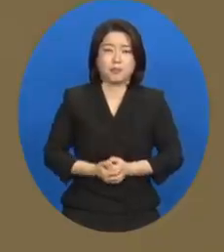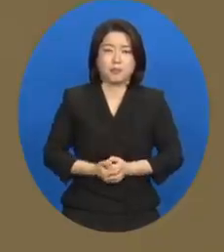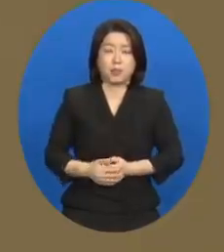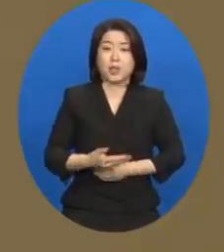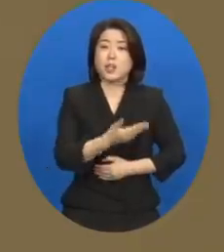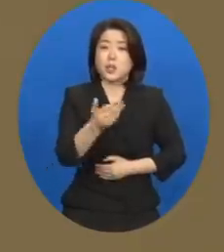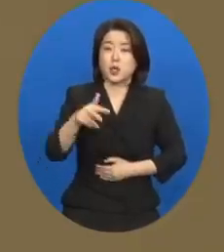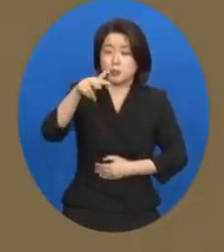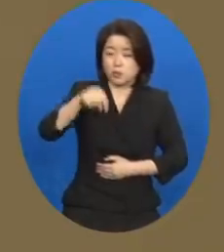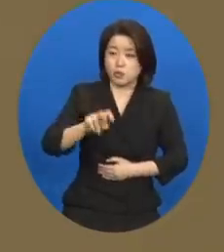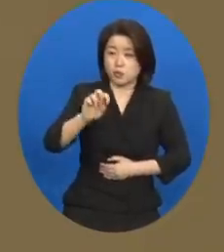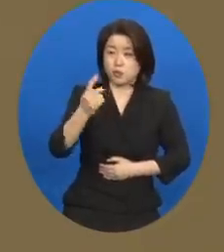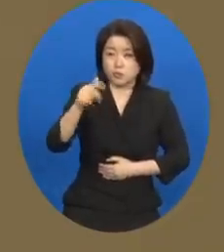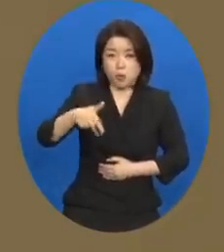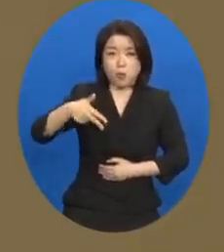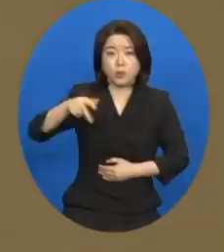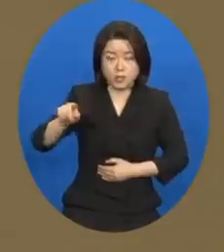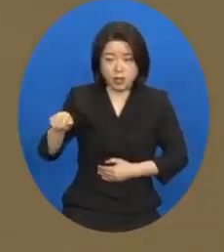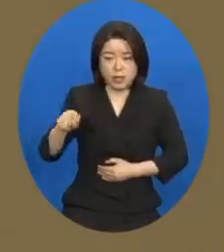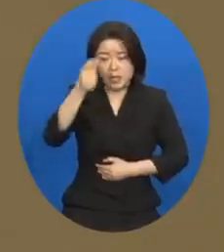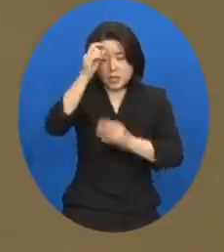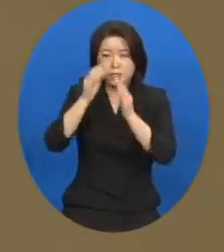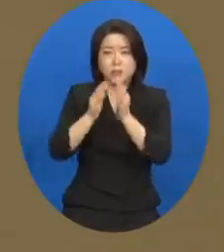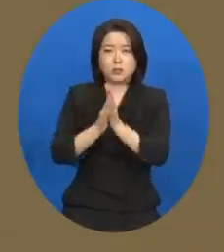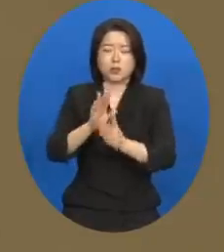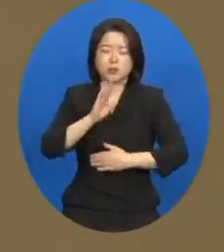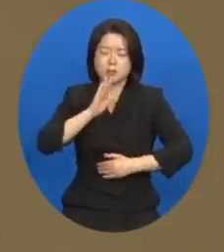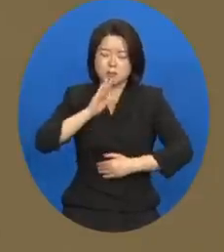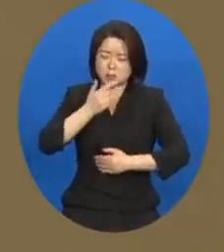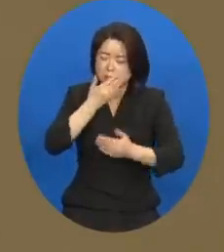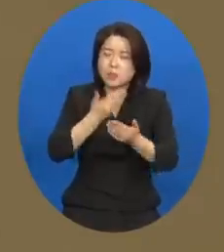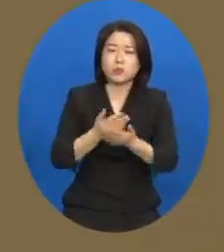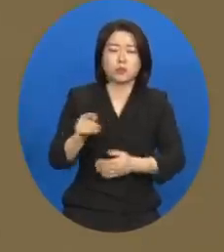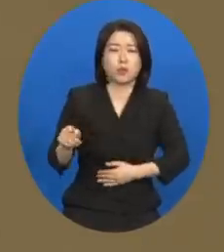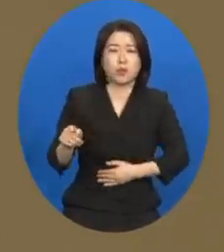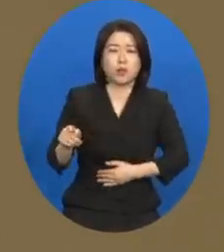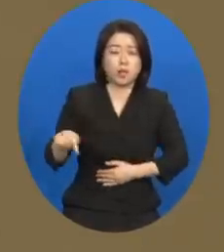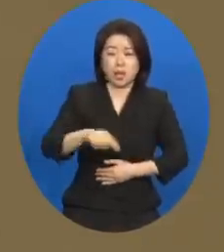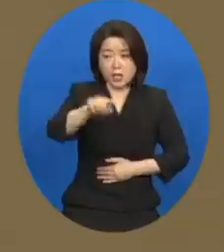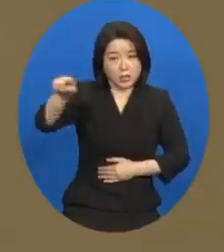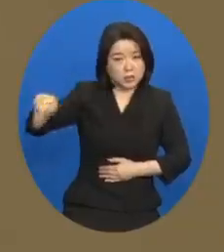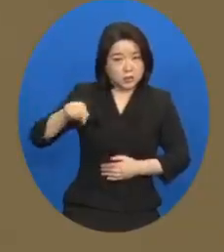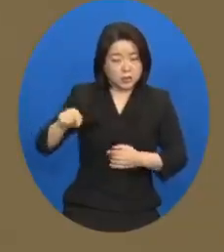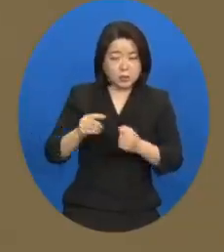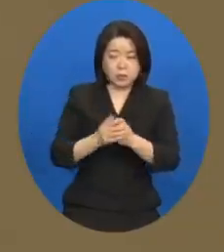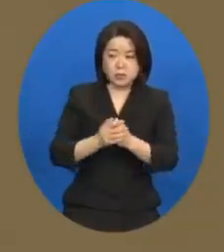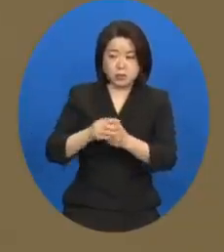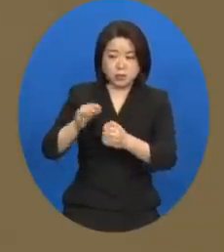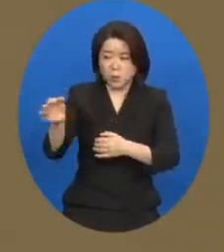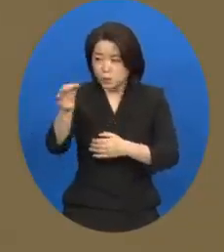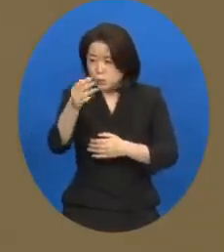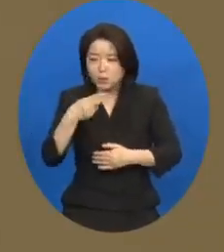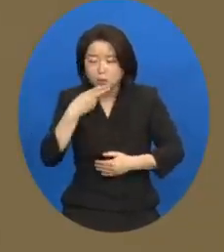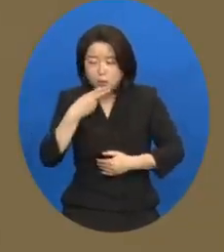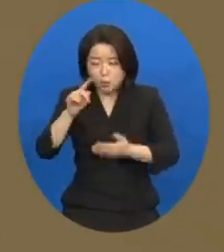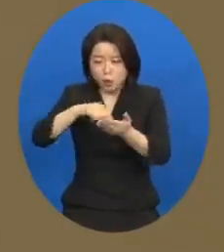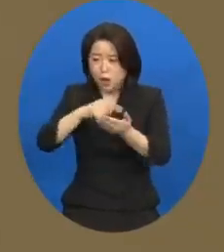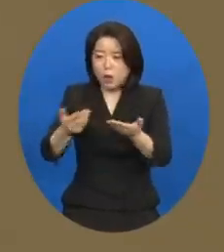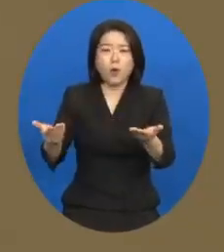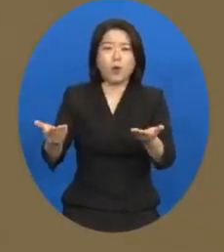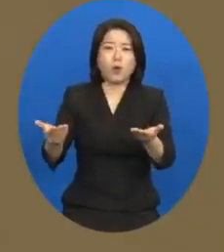여러분, 이 주목자들의 기도가 대단히 중요해요. 그분들은 아무것도 사실 갚을 길이 없는 분들이시죠.